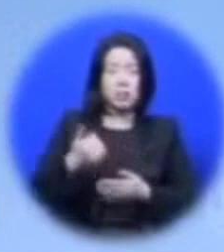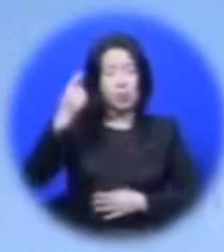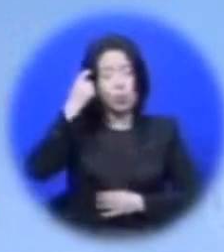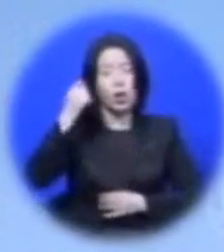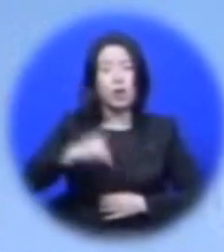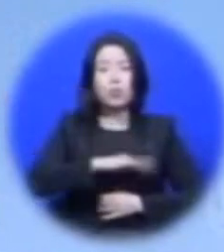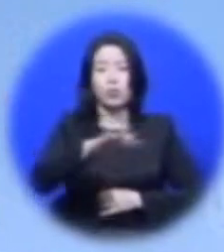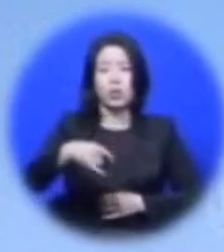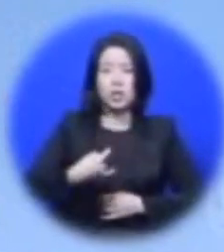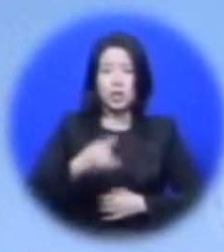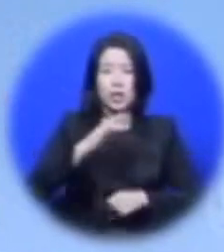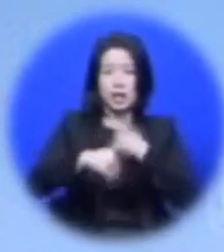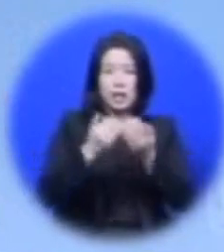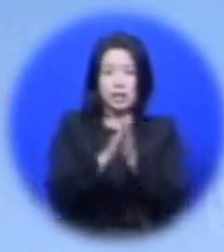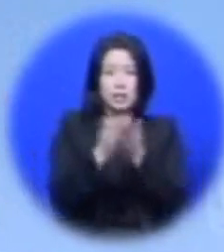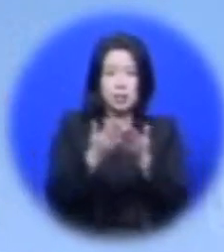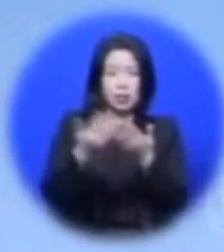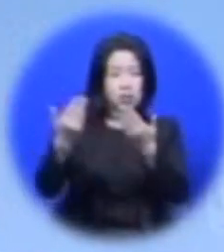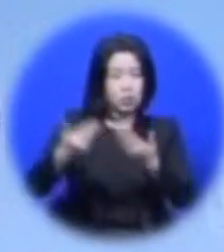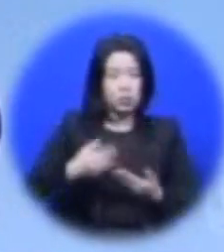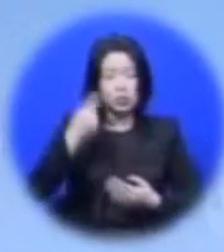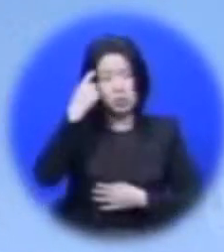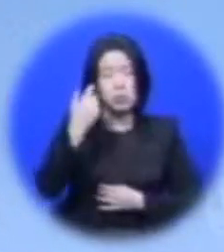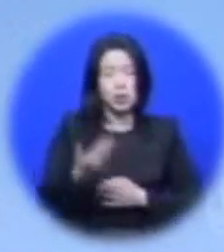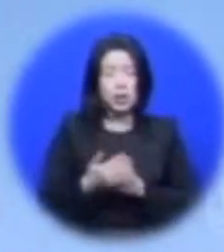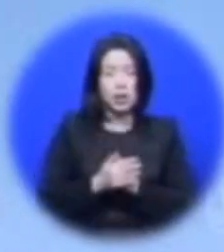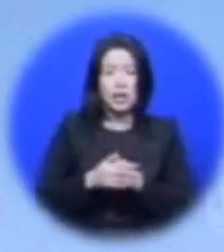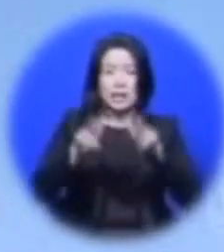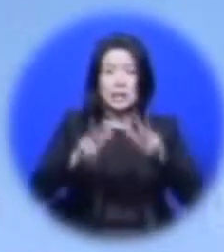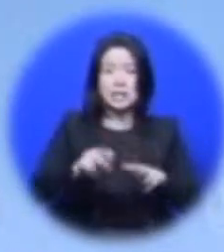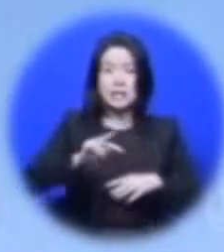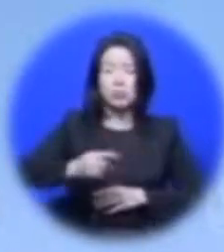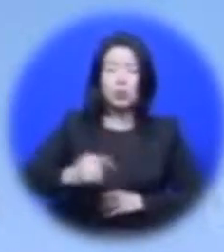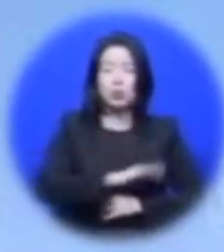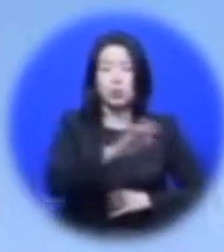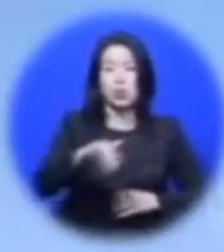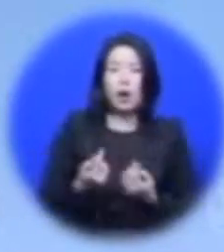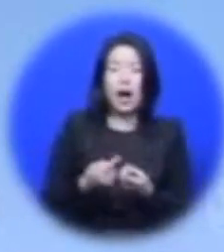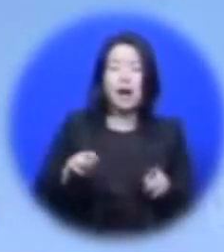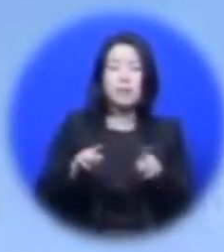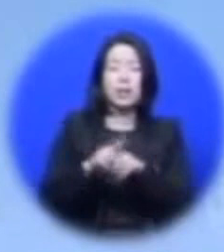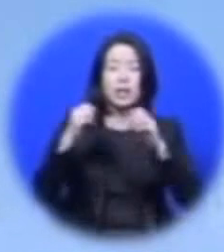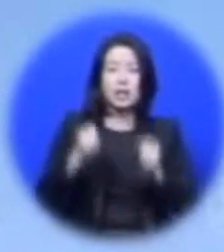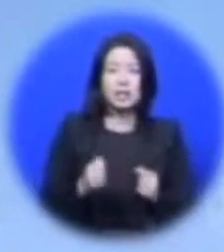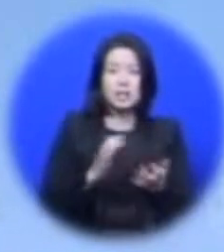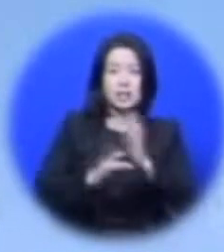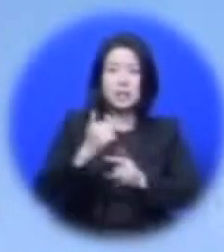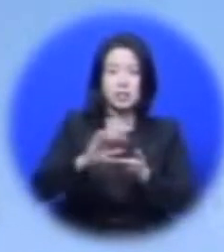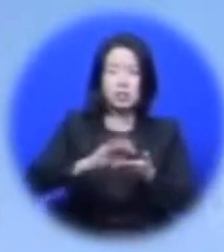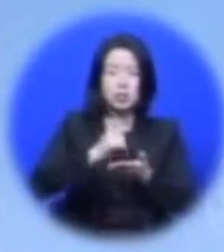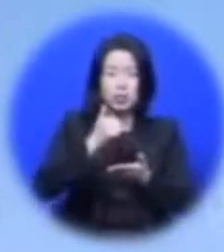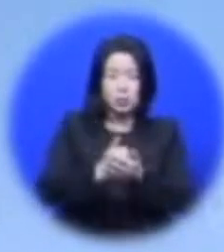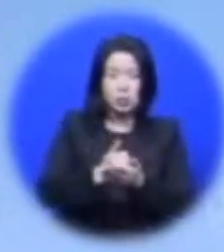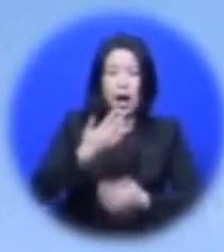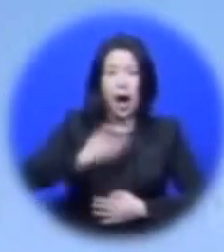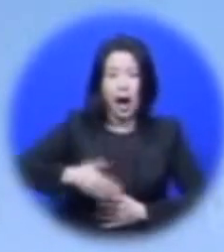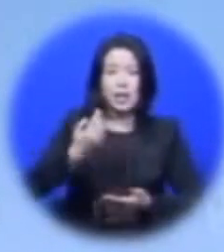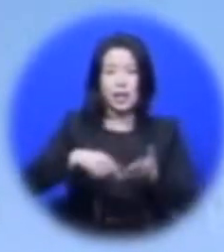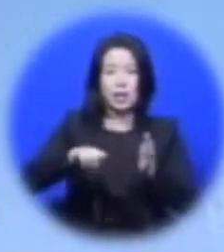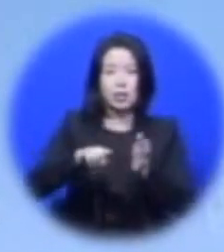성경을 주셨나요? 지금도 우리와 함께 계시는 예수님, 그분을 알게 하려고 성경을 주신